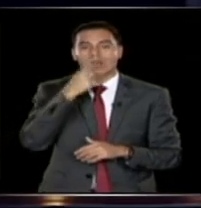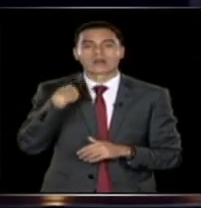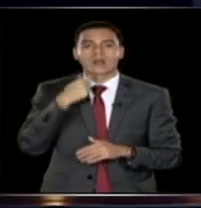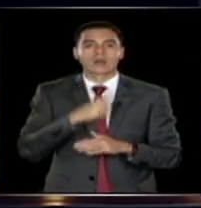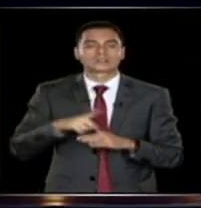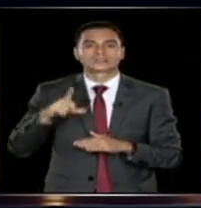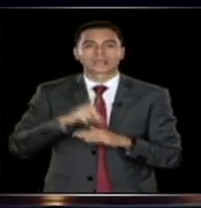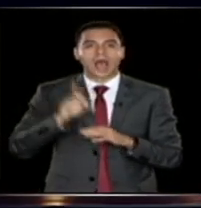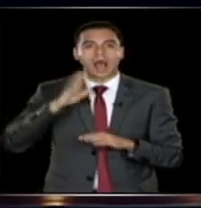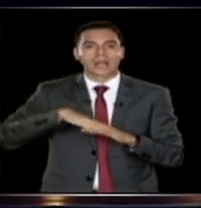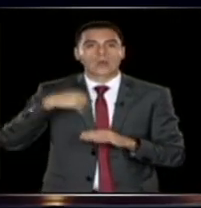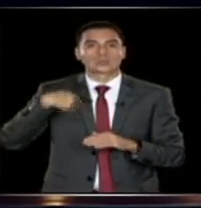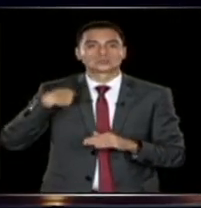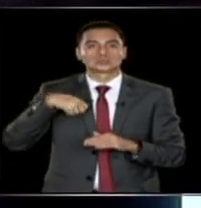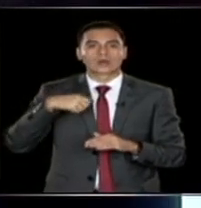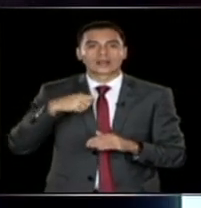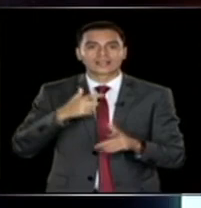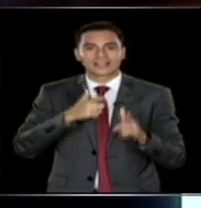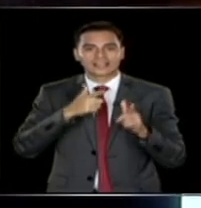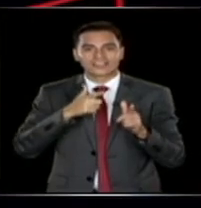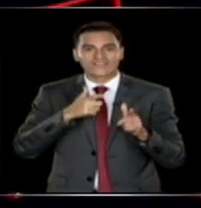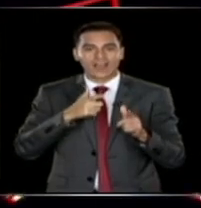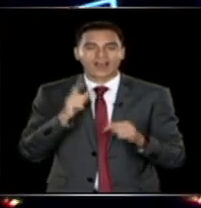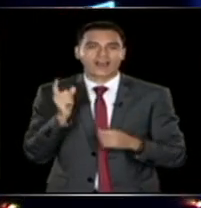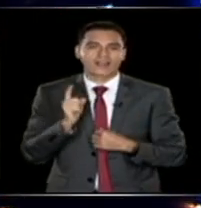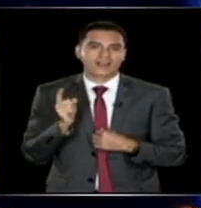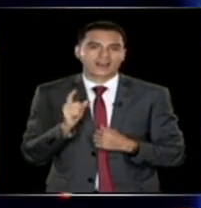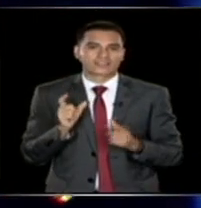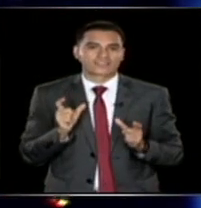الدفاع إجابة خاطئة.